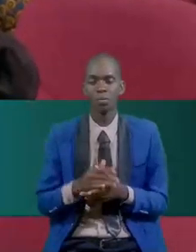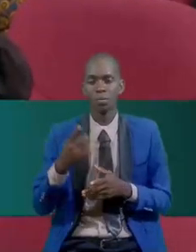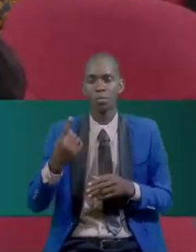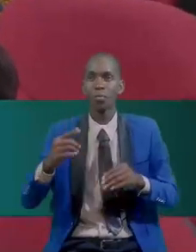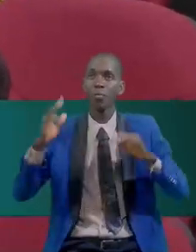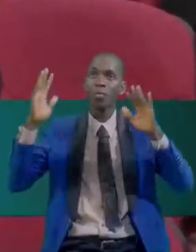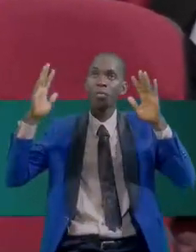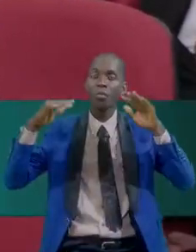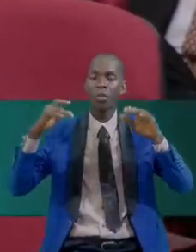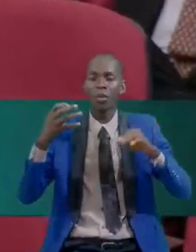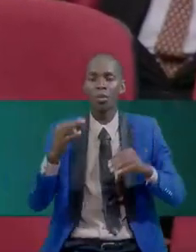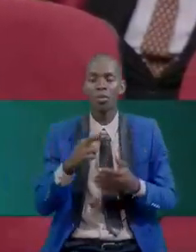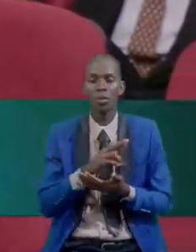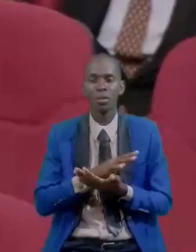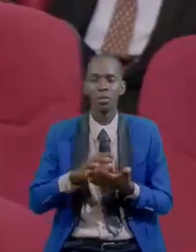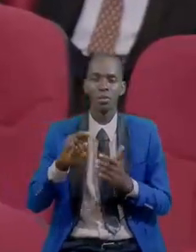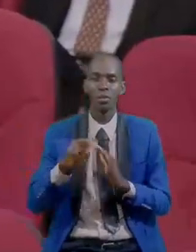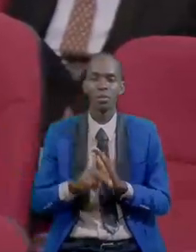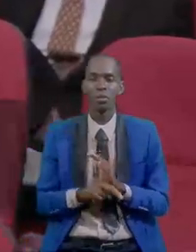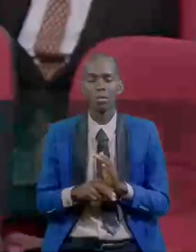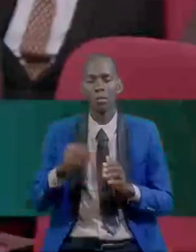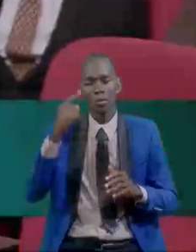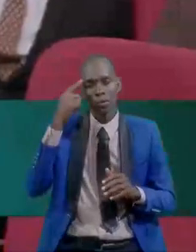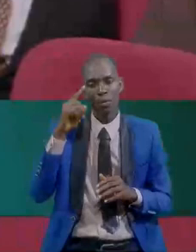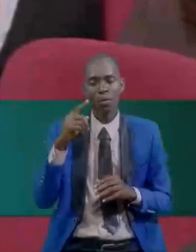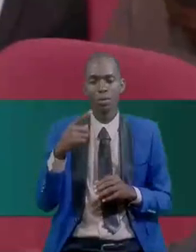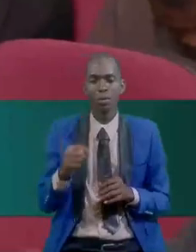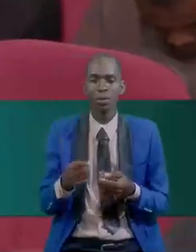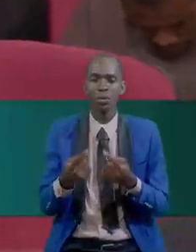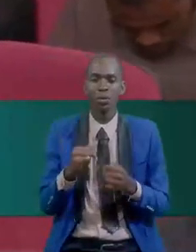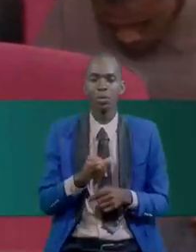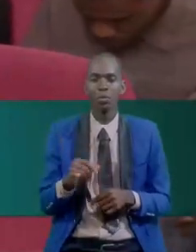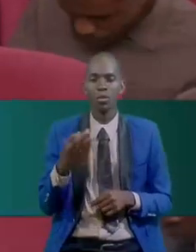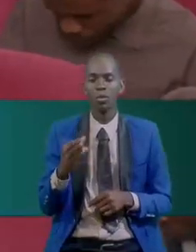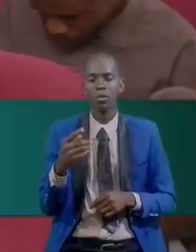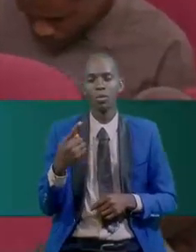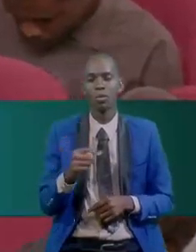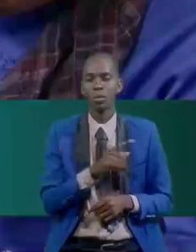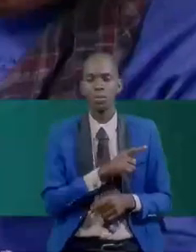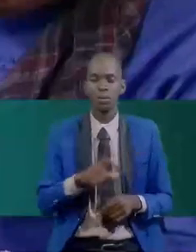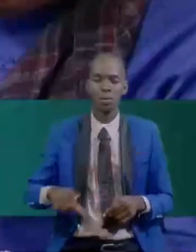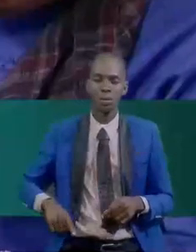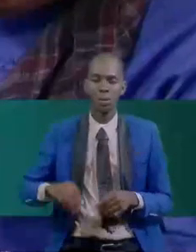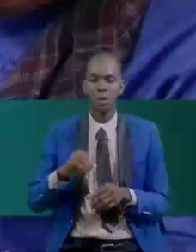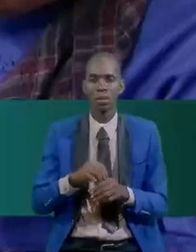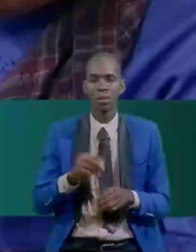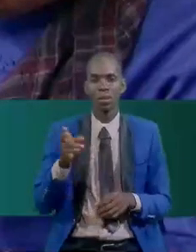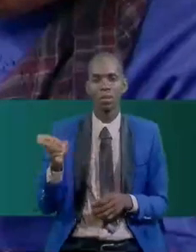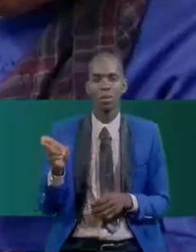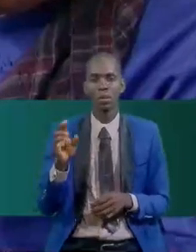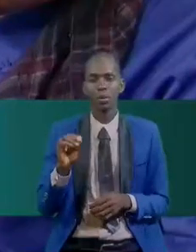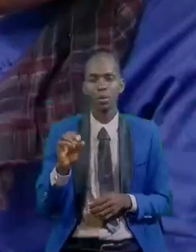de justice pour la venue du Seigneur, pour l'avènement du Seigneur.